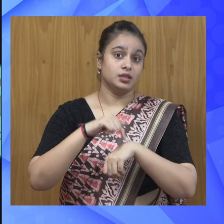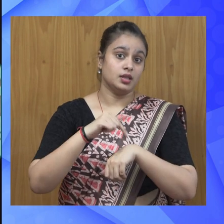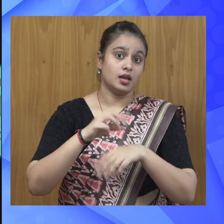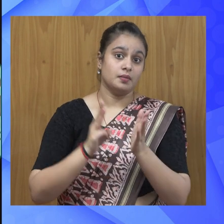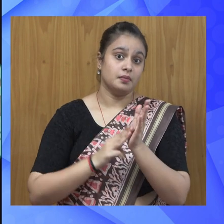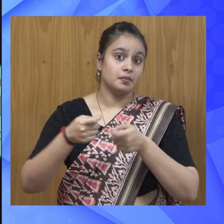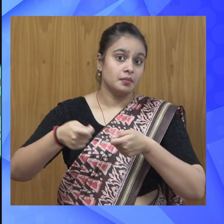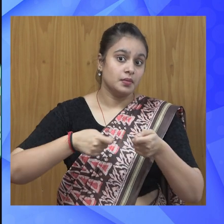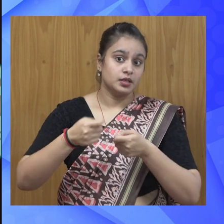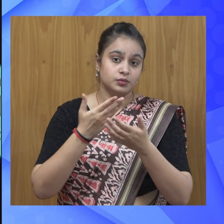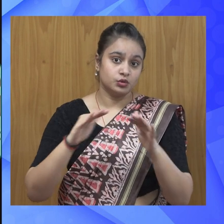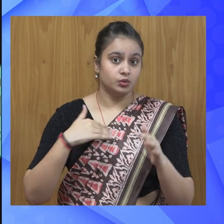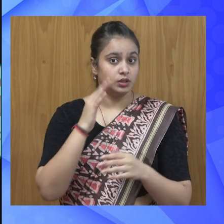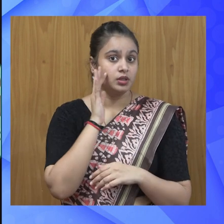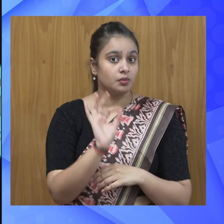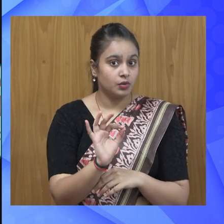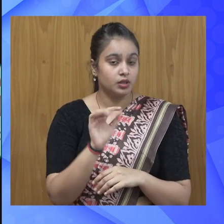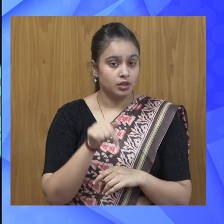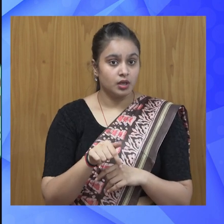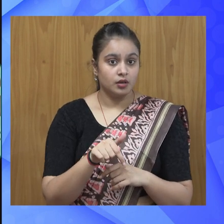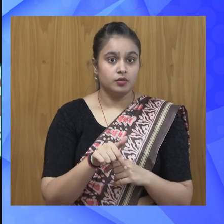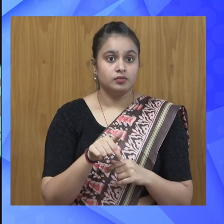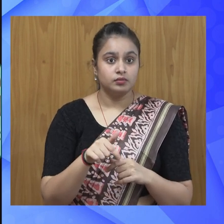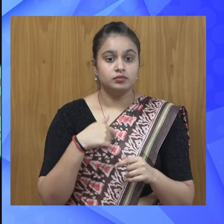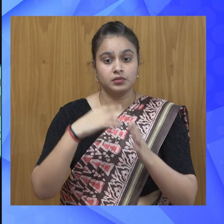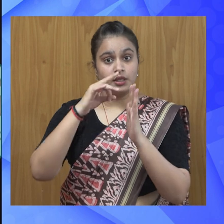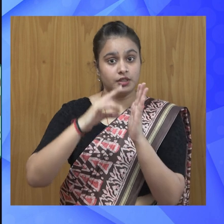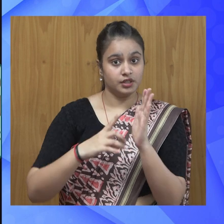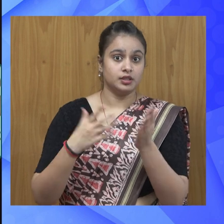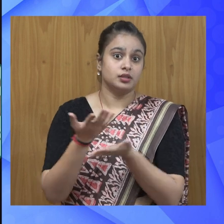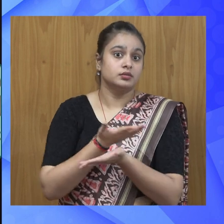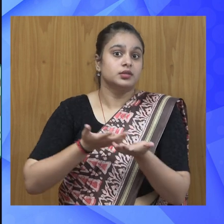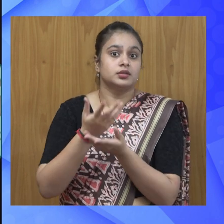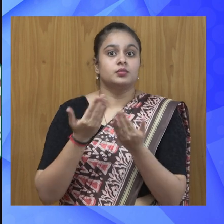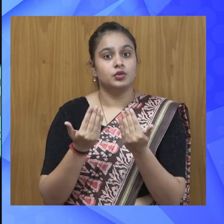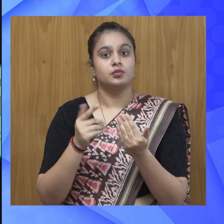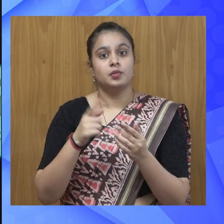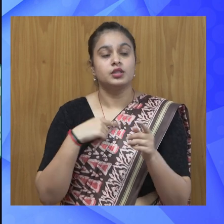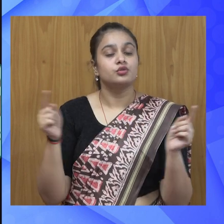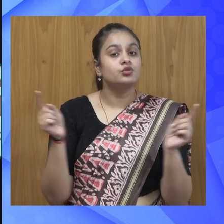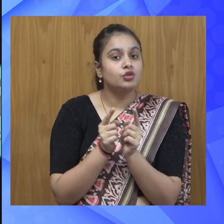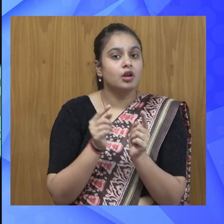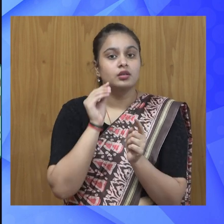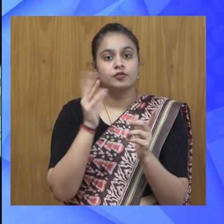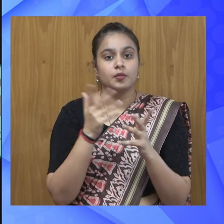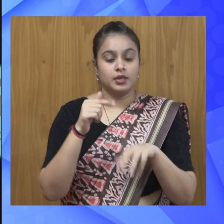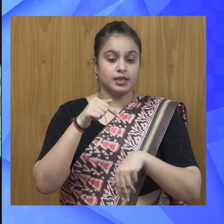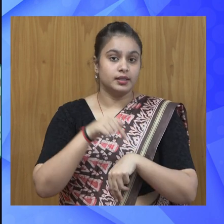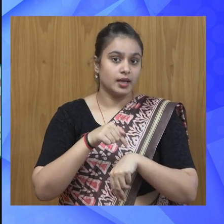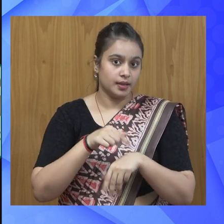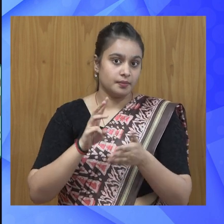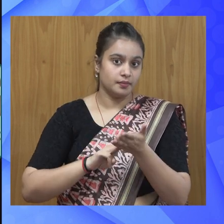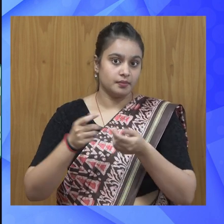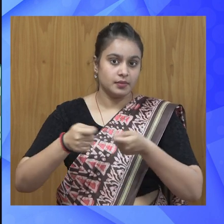इंपॉर्टेंट स्टूडेंट के लिए, आई थिंक इसमें तो पूरी बहुत डिटेल चर्चा कर सकते हैं, मगर ब्रीफ में बताएं तो टाइम मैनेजमेंट का